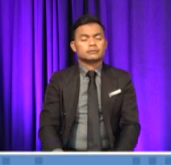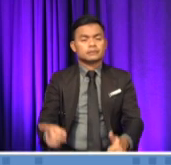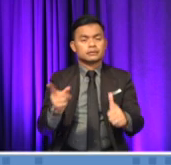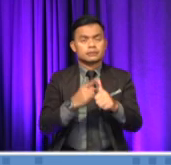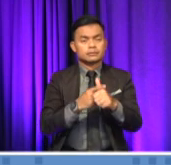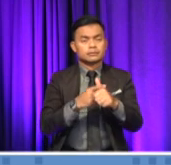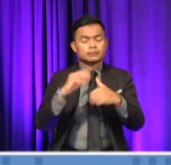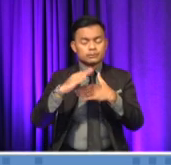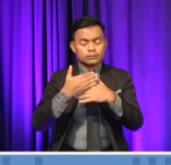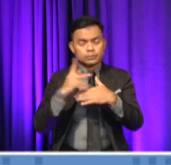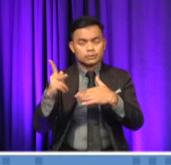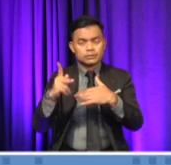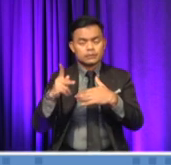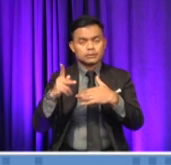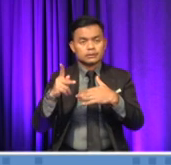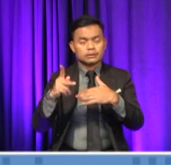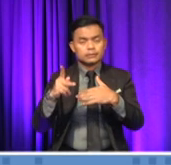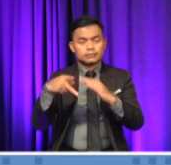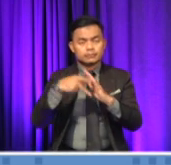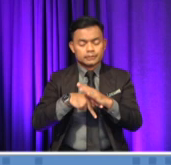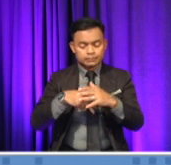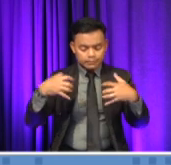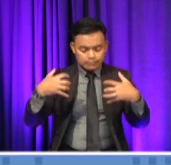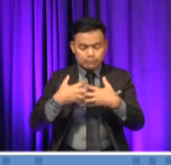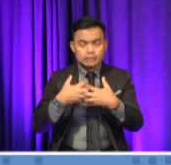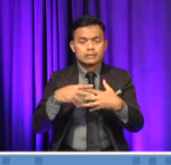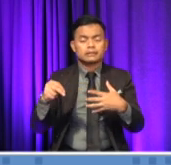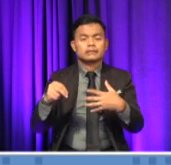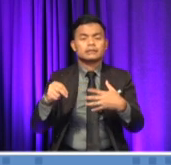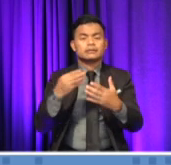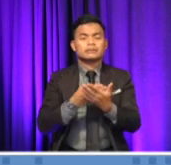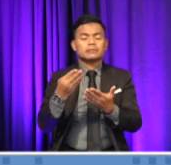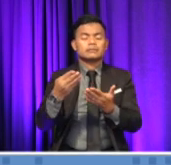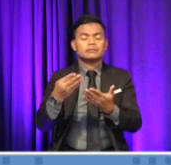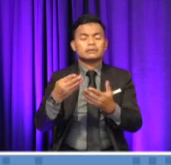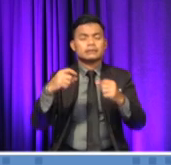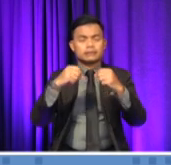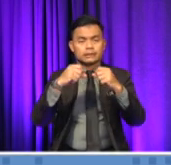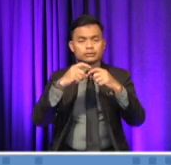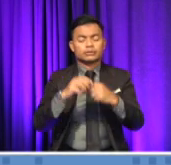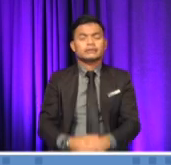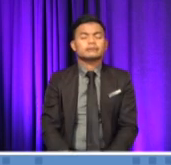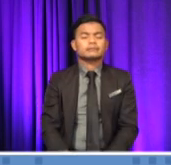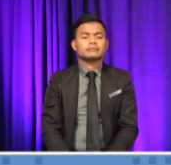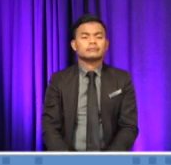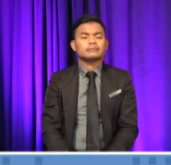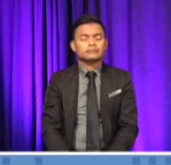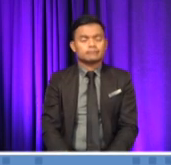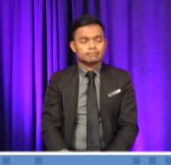pemasangan produk elektronik Oke Betul tak Oke Betul bagus